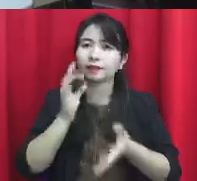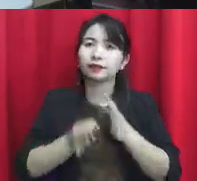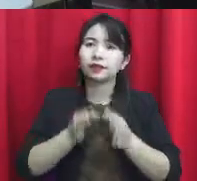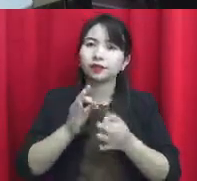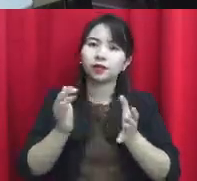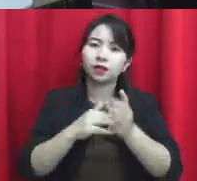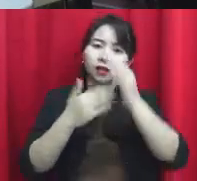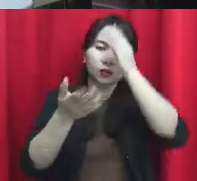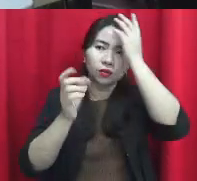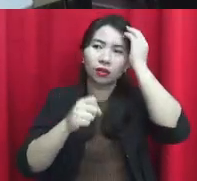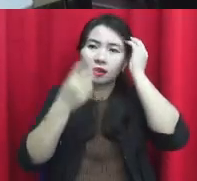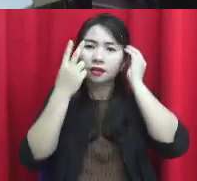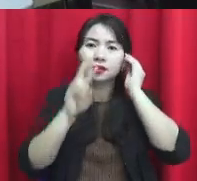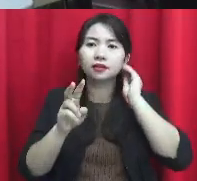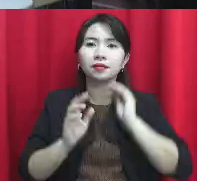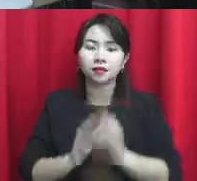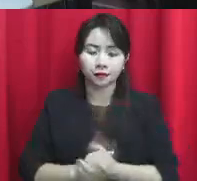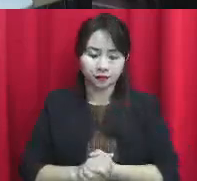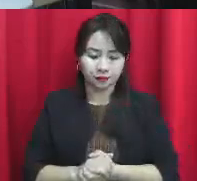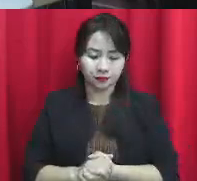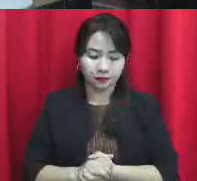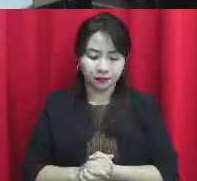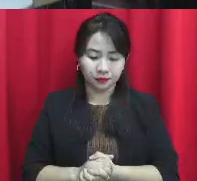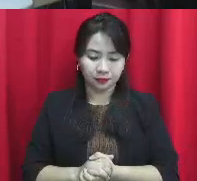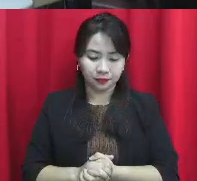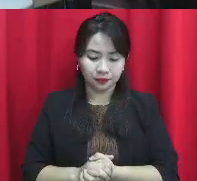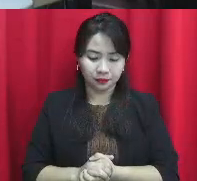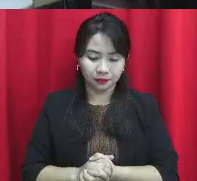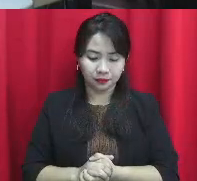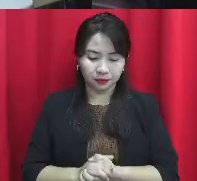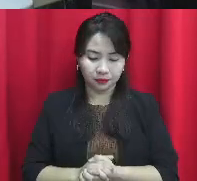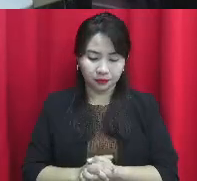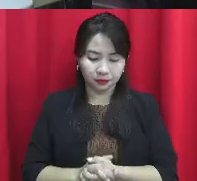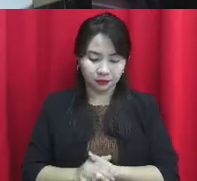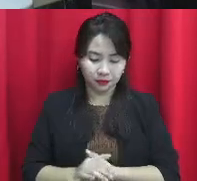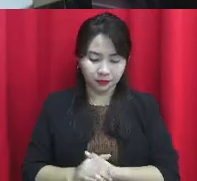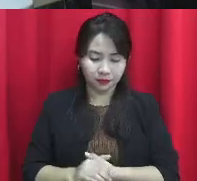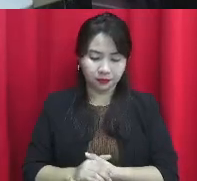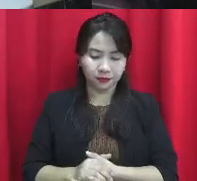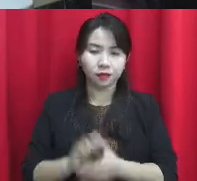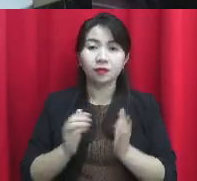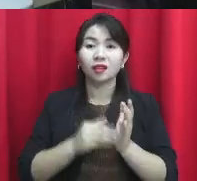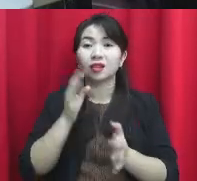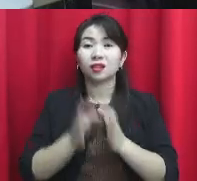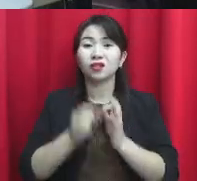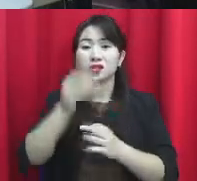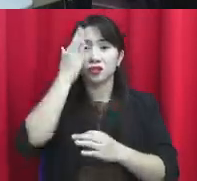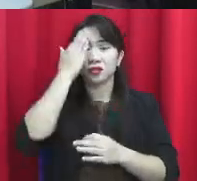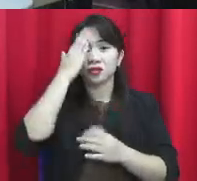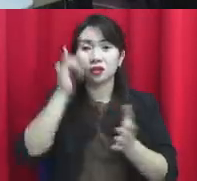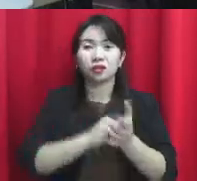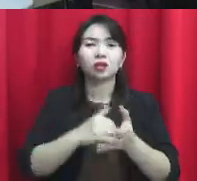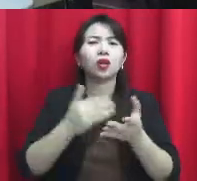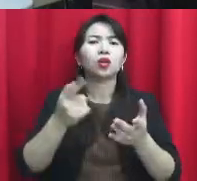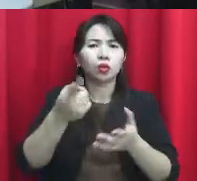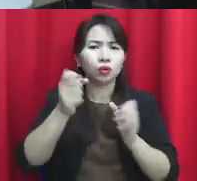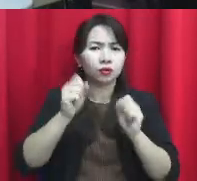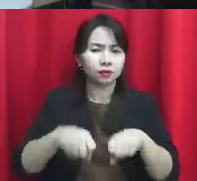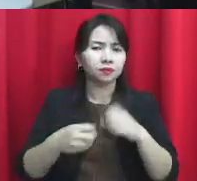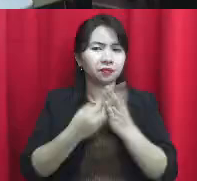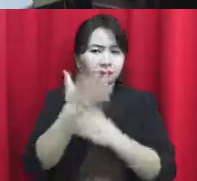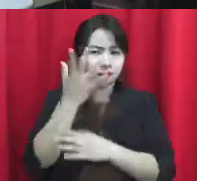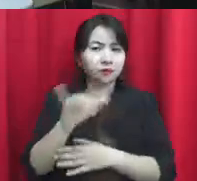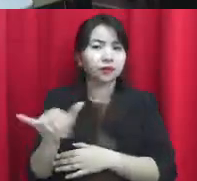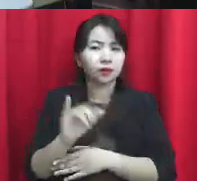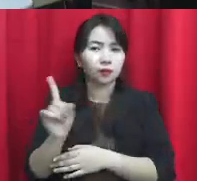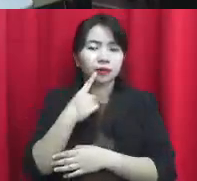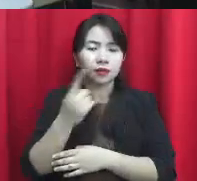yung kita mo sa sa buhay mo pag yun lang yung alam mo you will grow Yeah eh lalo na po sa kanila sabi nga ng ating mala